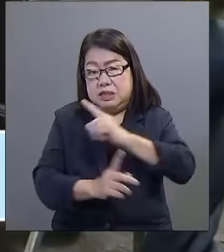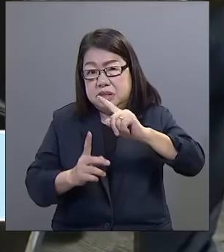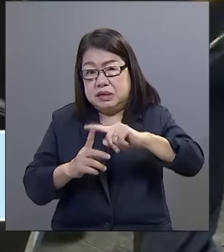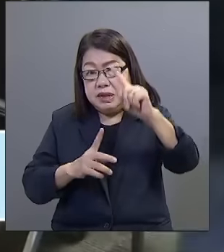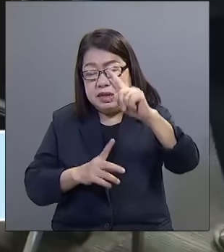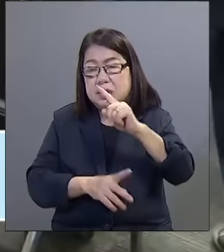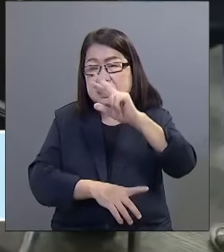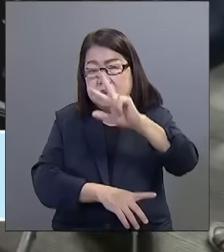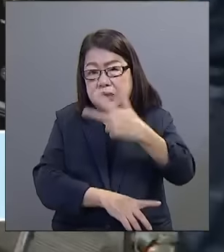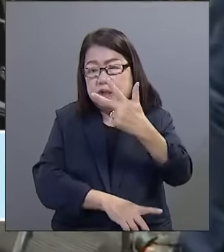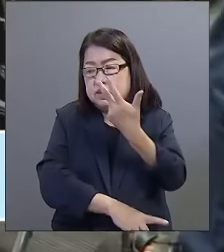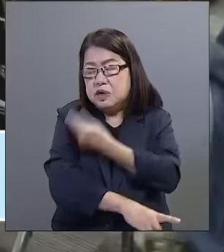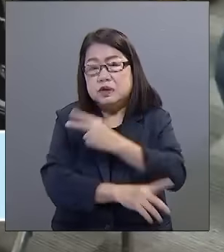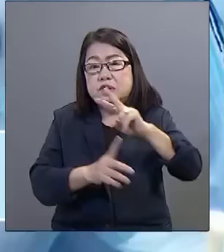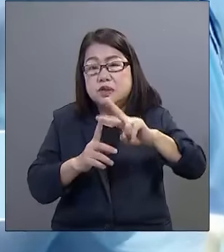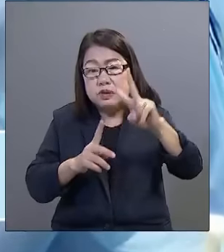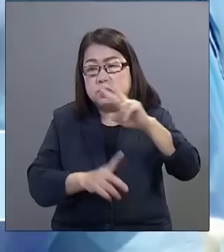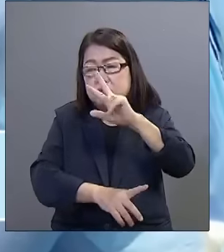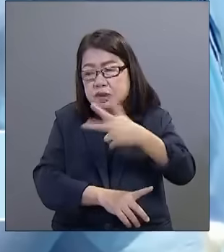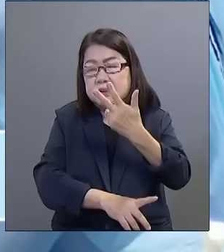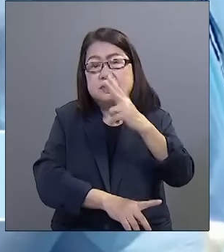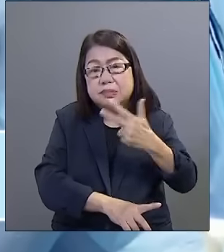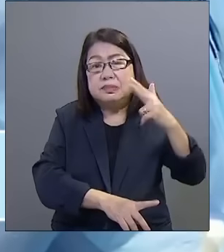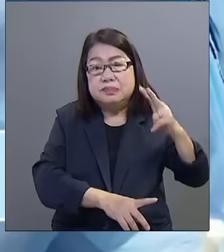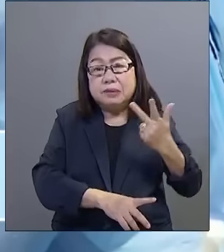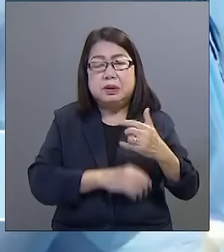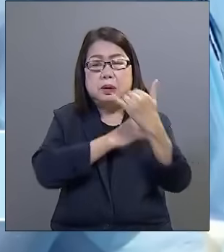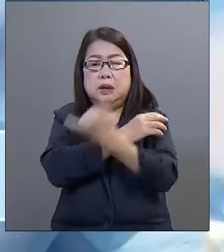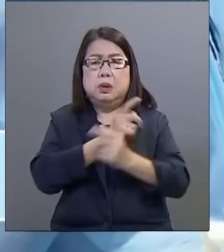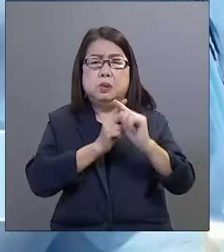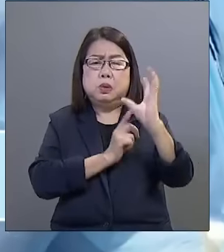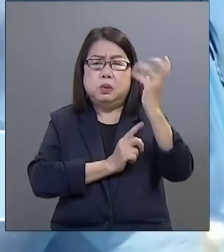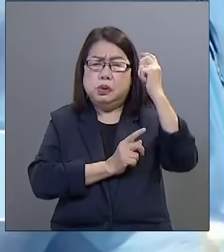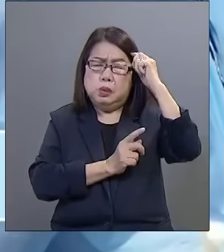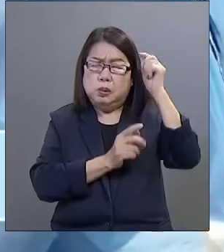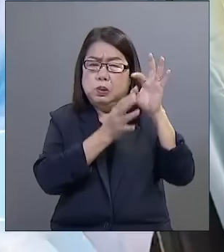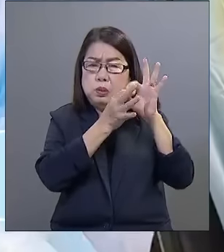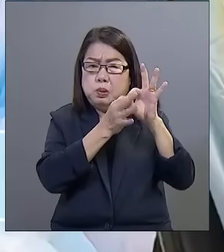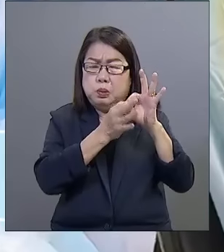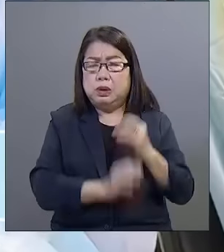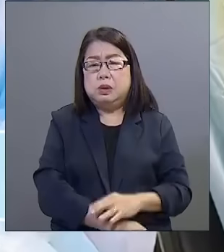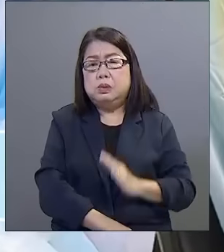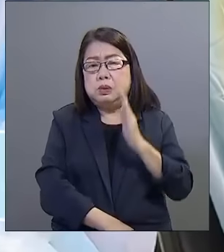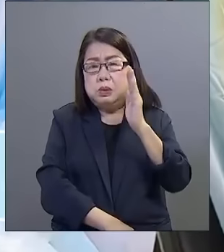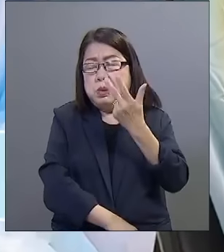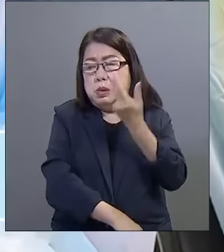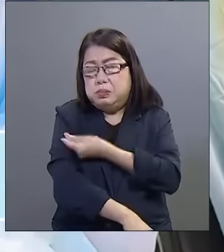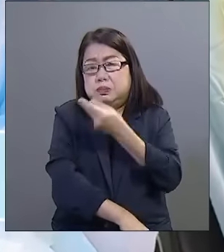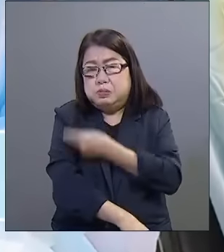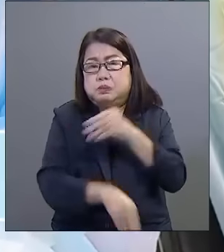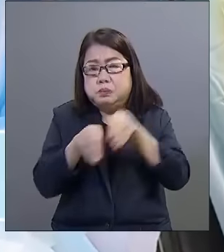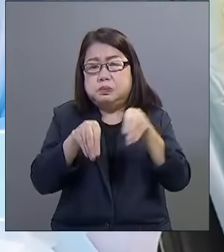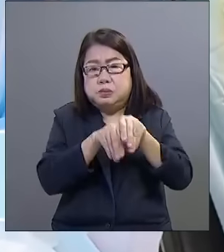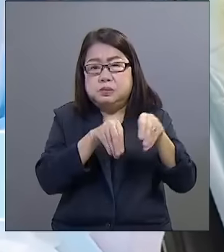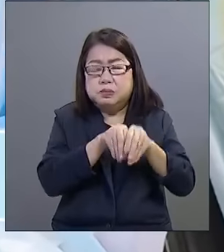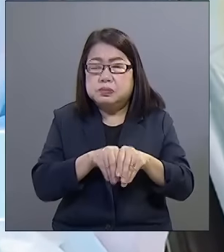ทั่วโลกเนี่ยประชาชนเริ่มที่จะกังวลว่ามีการฉีดวัคซีนกันบ่อยครั้งมากเกินไปเลยไม่ค่อยนิยมฉีดอันนั้นเป็น